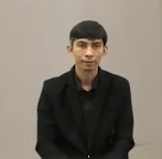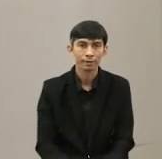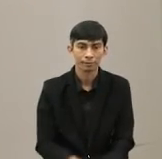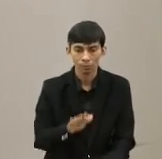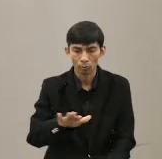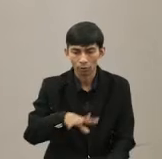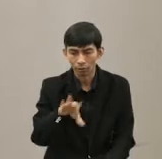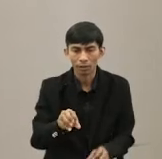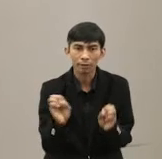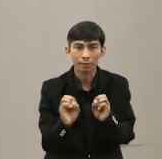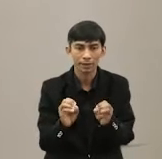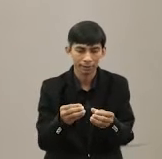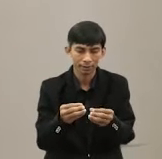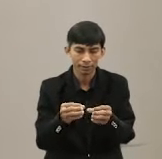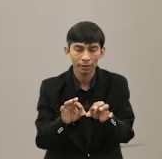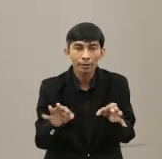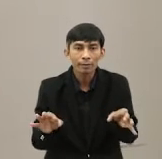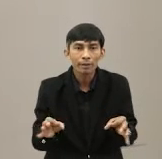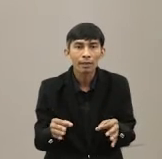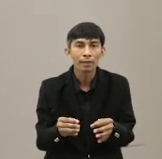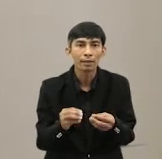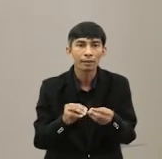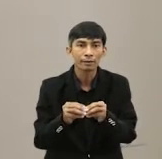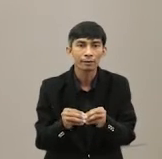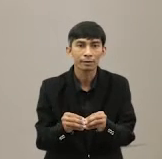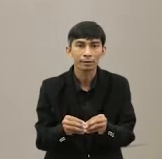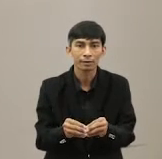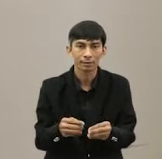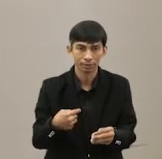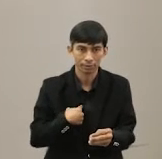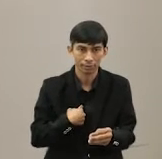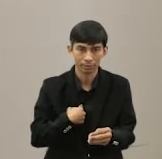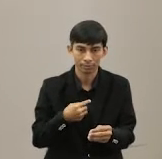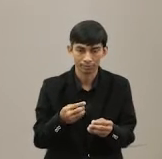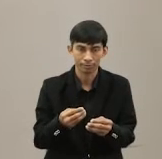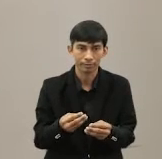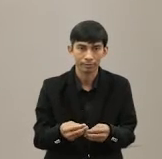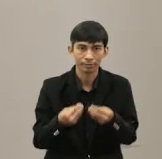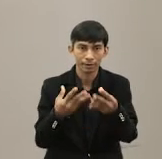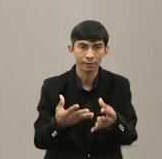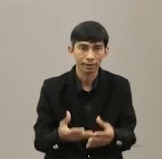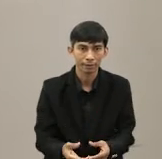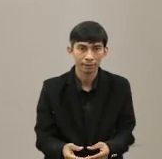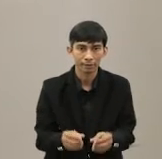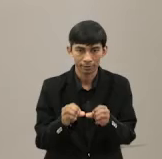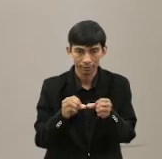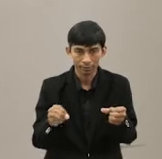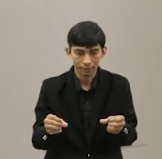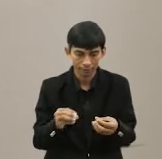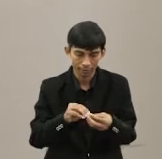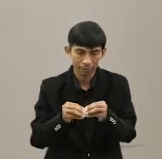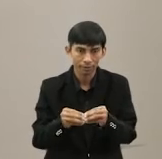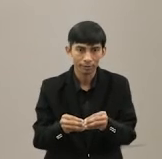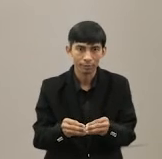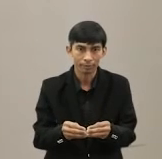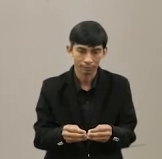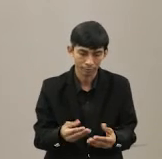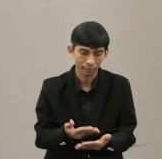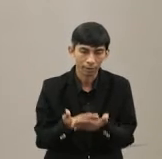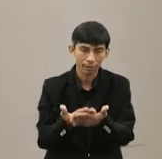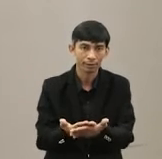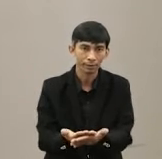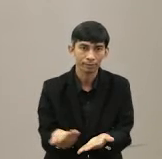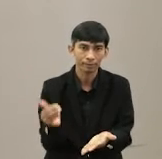tề tai bên nhà cũ bắt đầu là bạc lệ ao rư mũi có ba mạ dương bắt đầu là bạc lệ ao côn chân côn vô là bạc lệ nút mốt bằng cao tại mặt